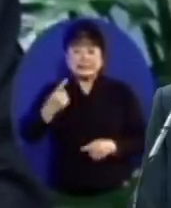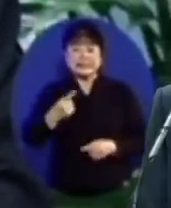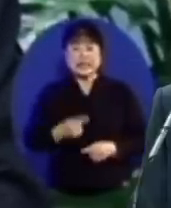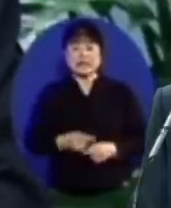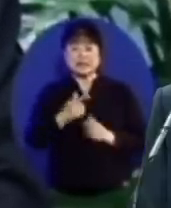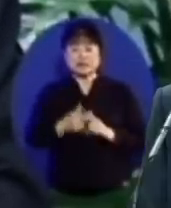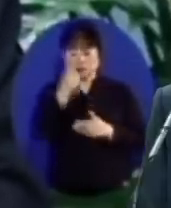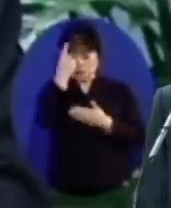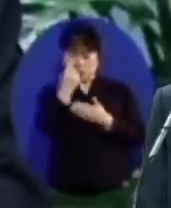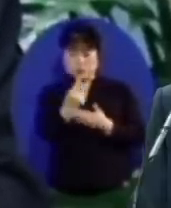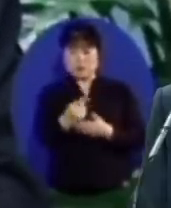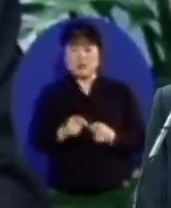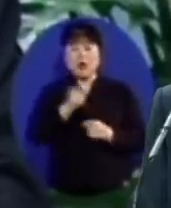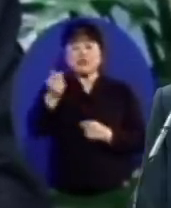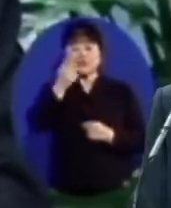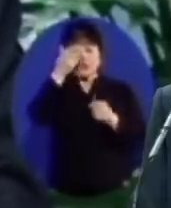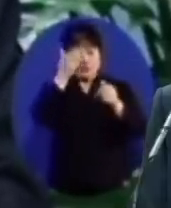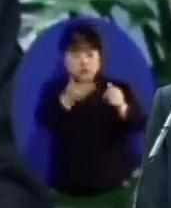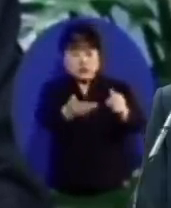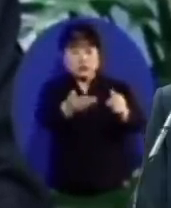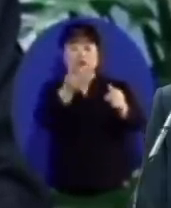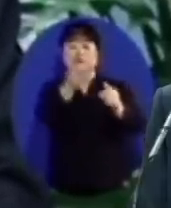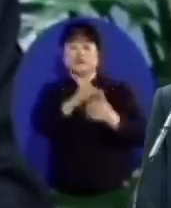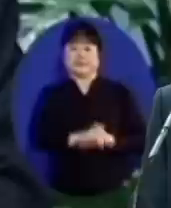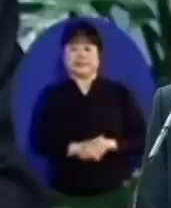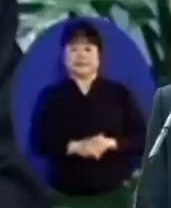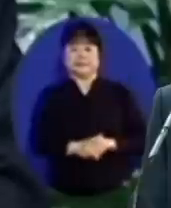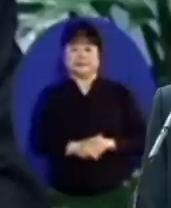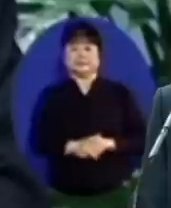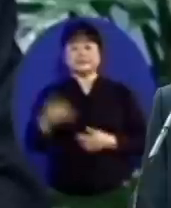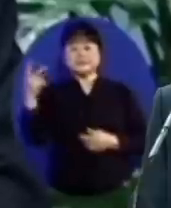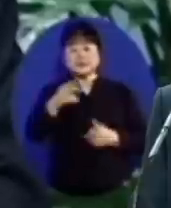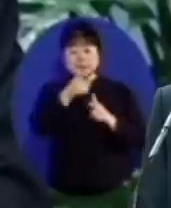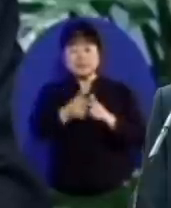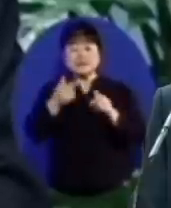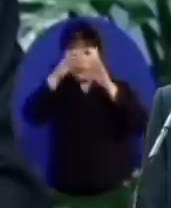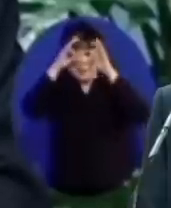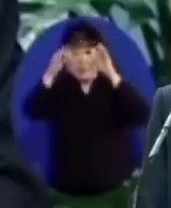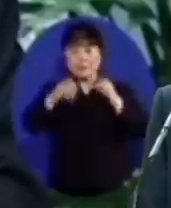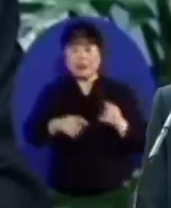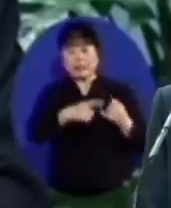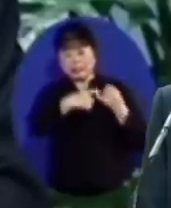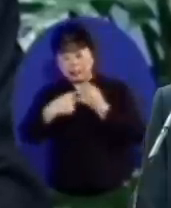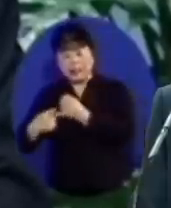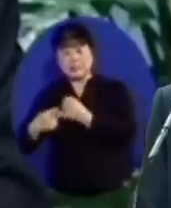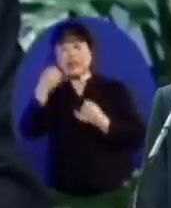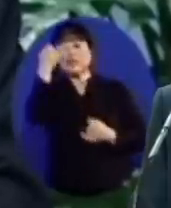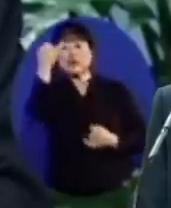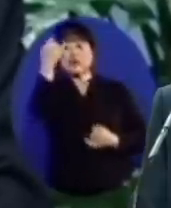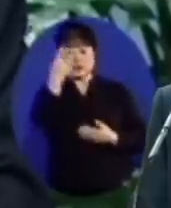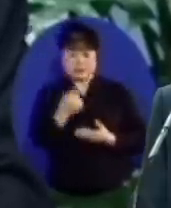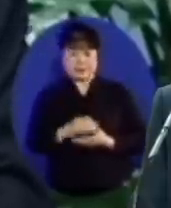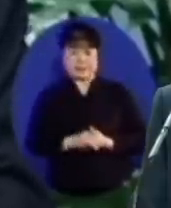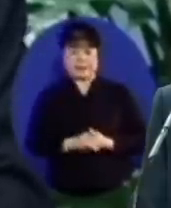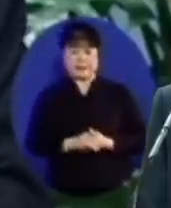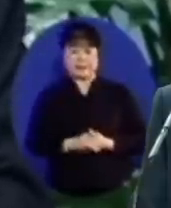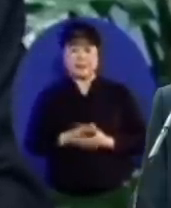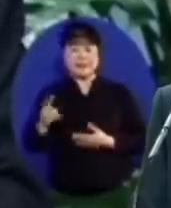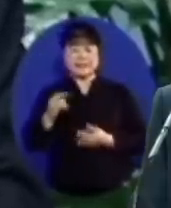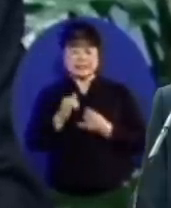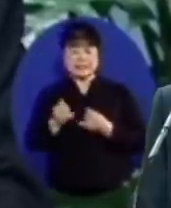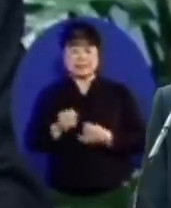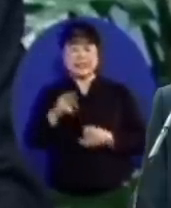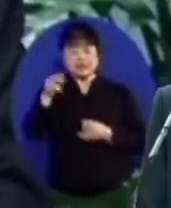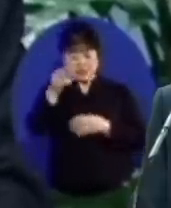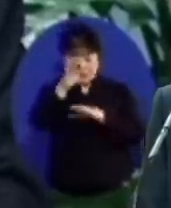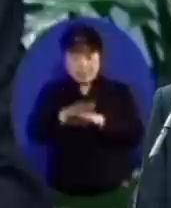메시아로 나타내시고 영원한 생명수를 주신 것입니다. 또한 예수님 보면 가늠하다가 잡혀온 여인을 보십시다. 바리새교인,